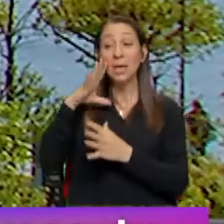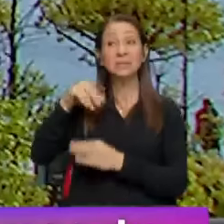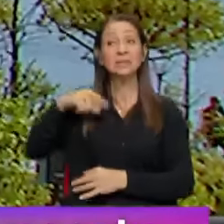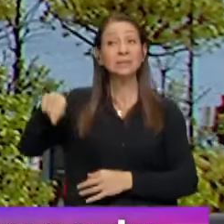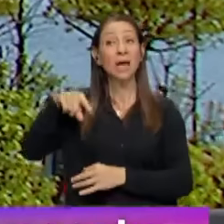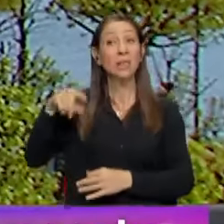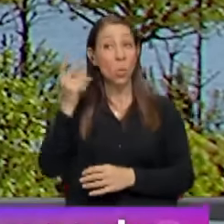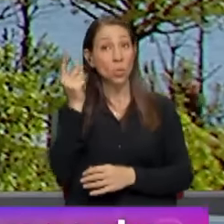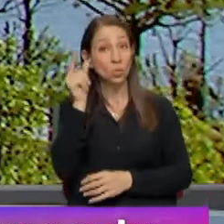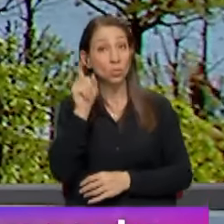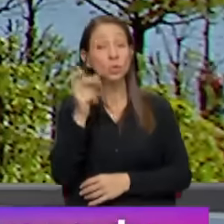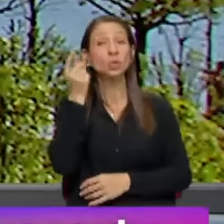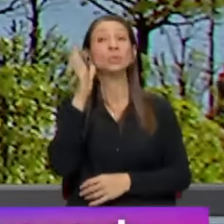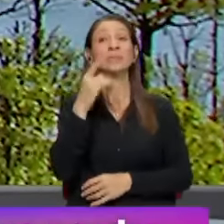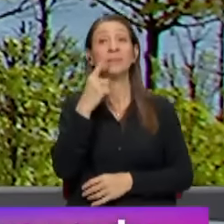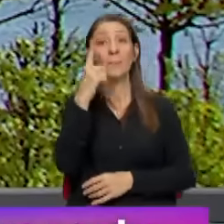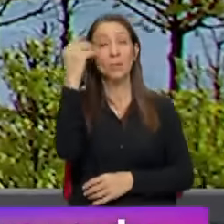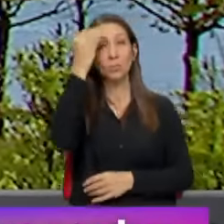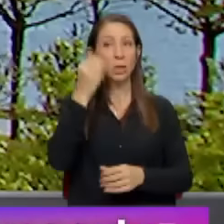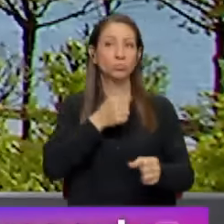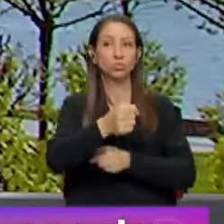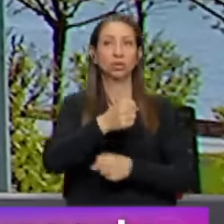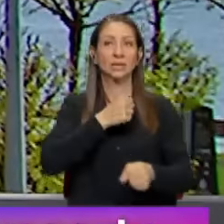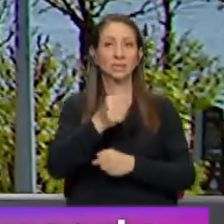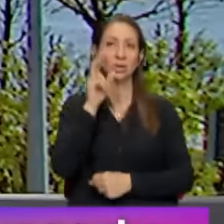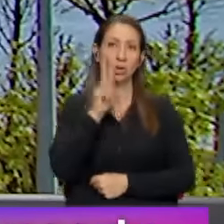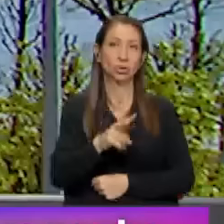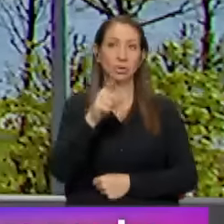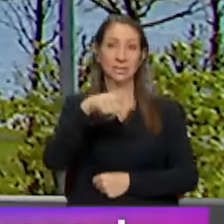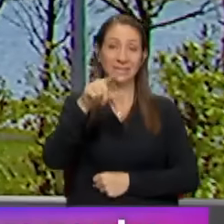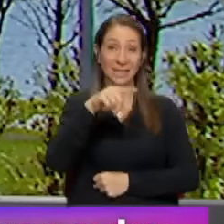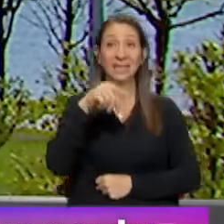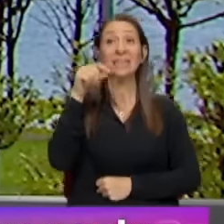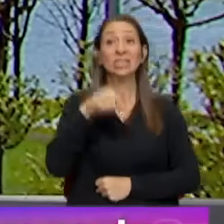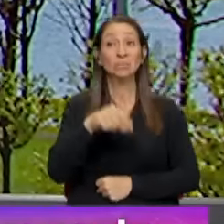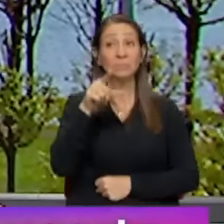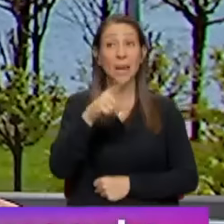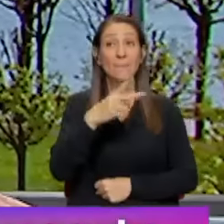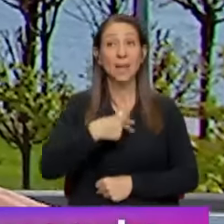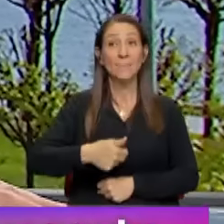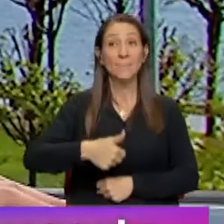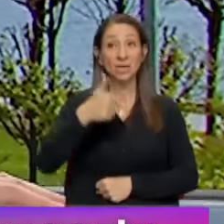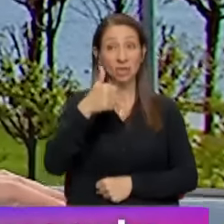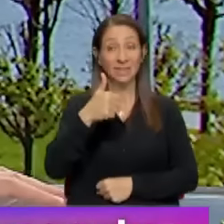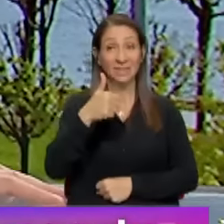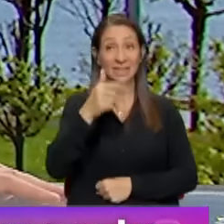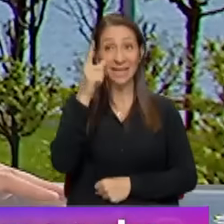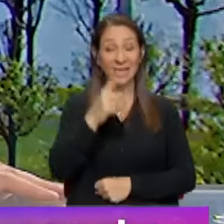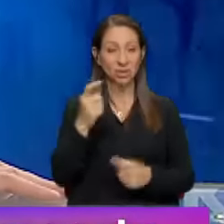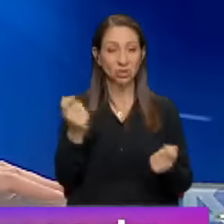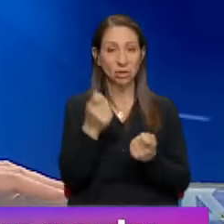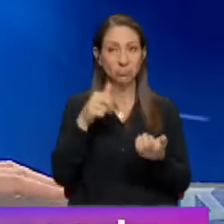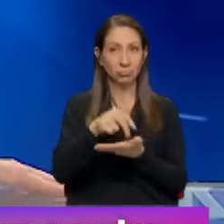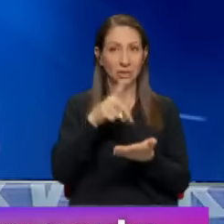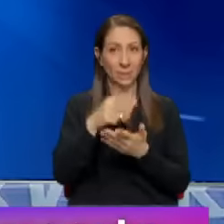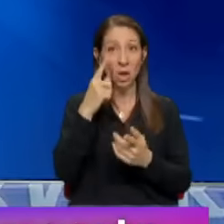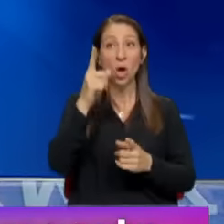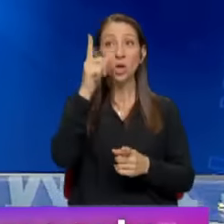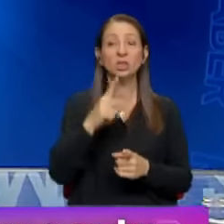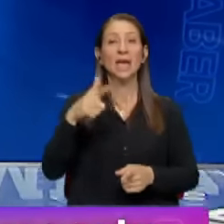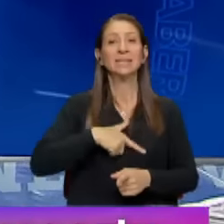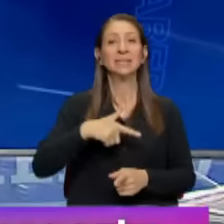mu? Unutulmasın diye bir muhtarın mücadelesini gördünüz sizlerle. Şimdi belediye başkanlarının ilk icraatlarına bakacağız.